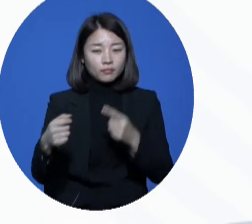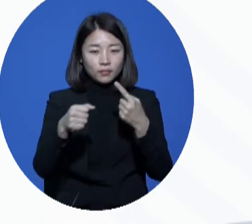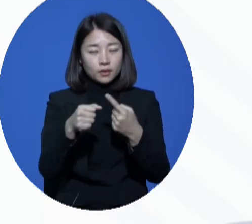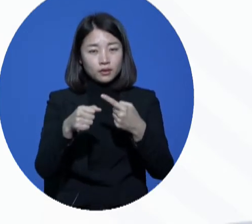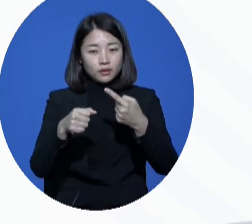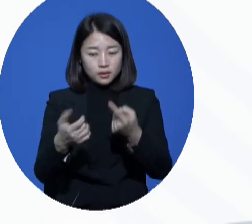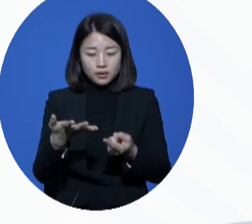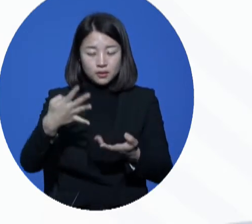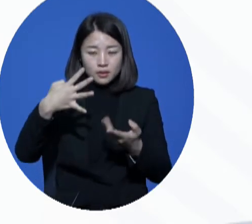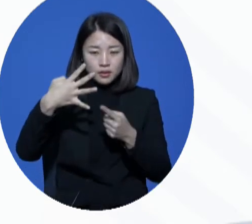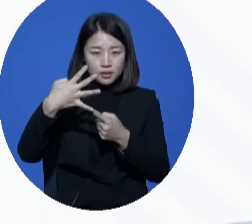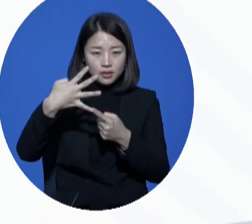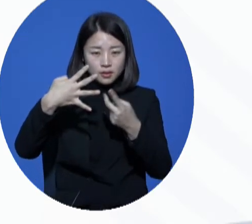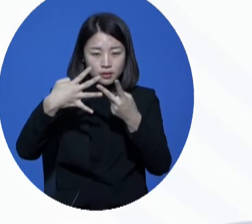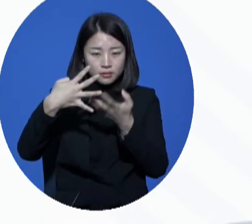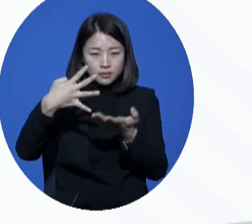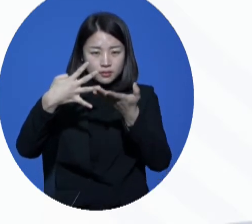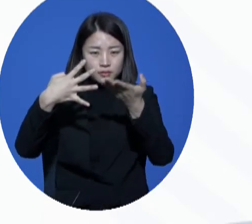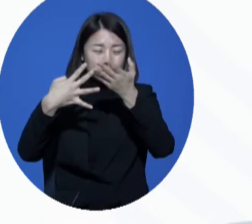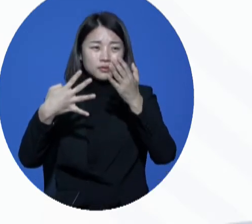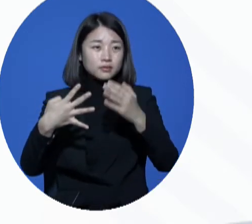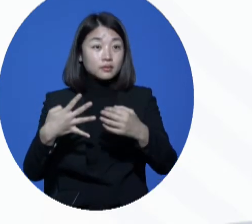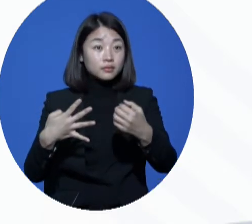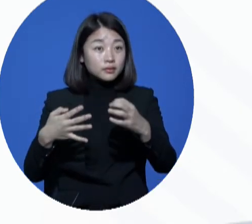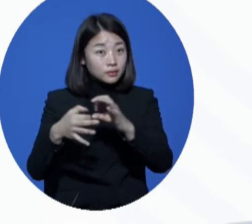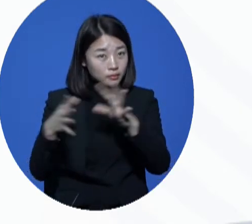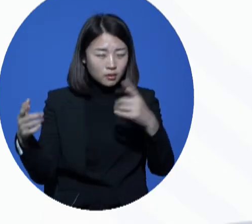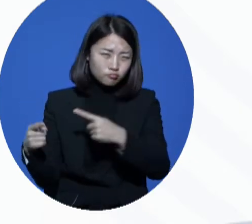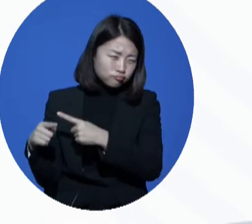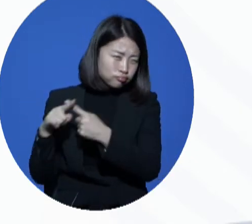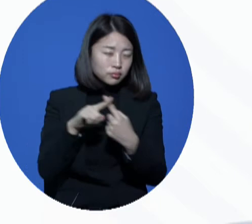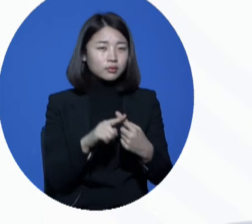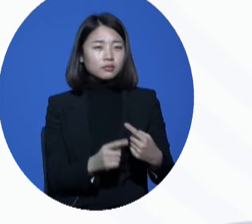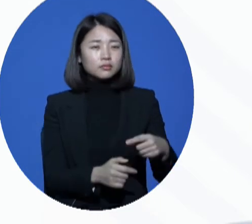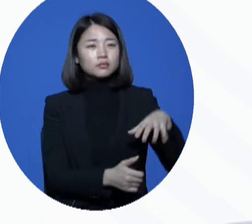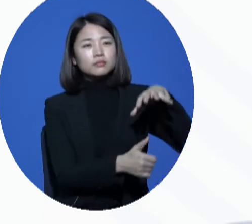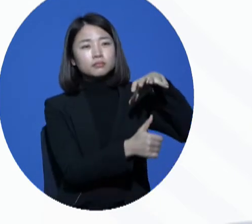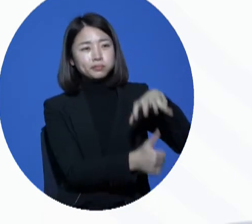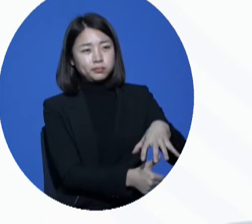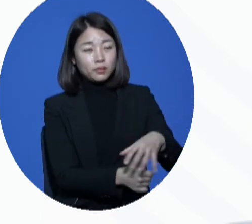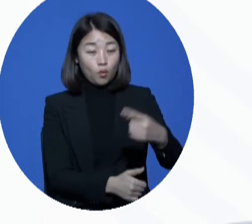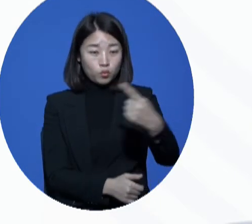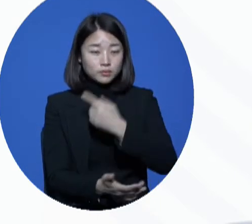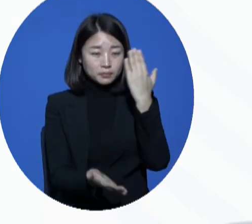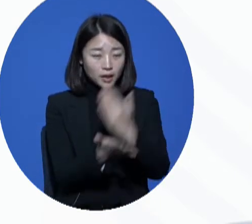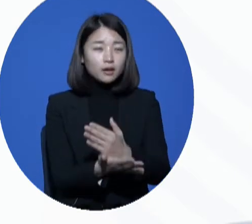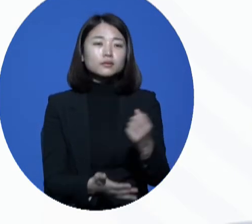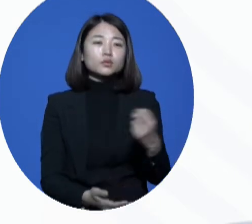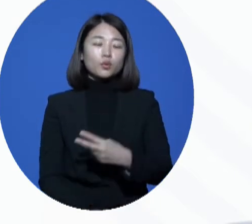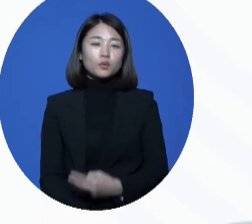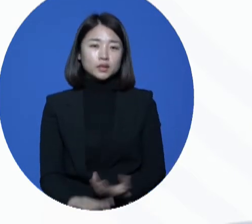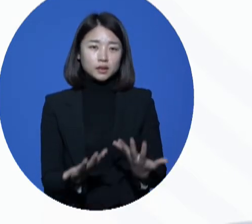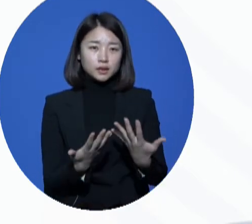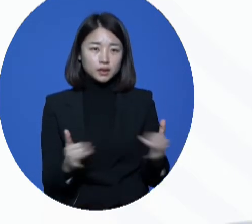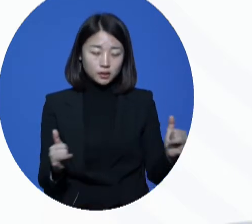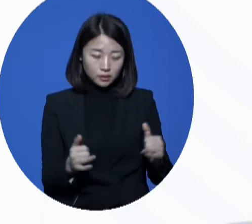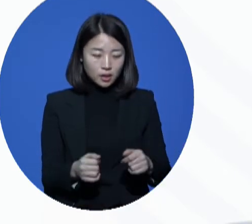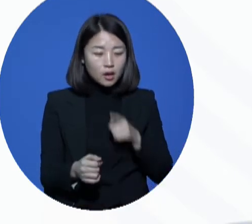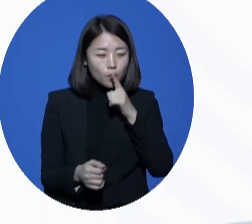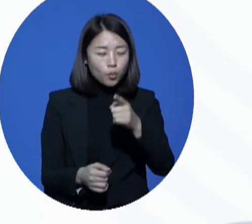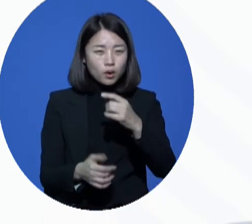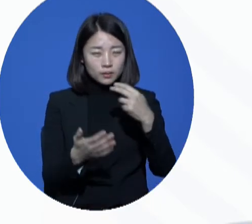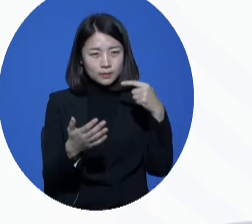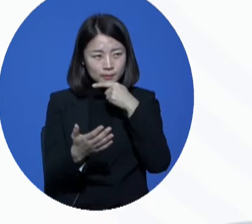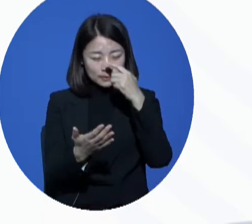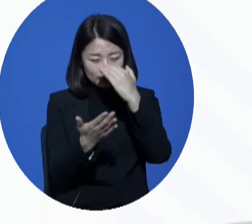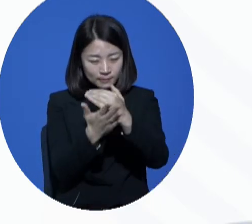상관없이 장애인분들의 무조건 외출 금지, 보호자 면회 금지, 외부인 출입 금지, 그리고 직원들에 대한 보고